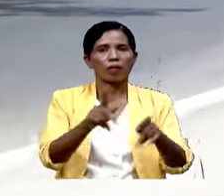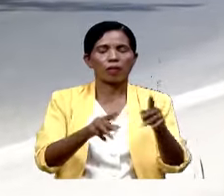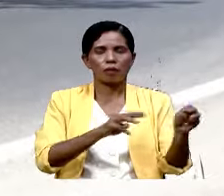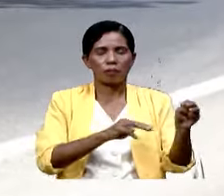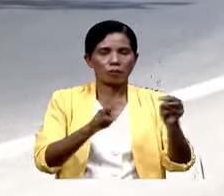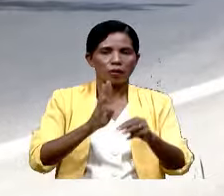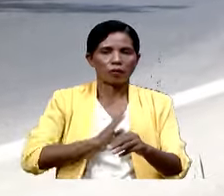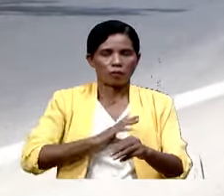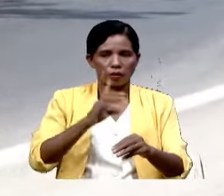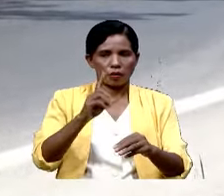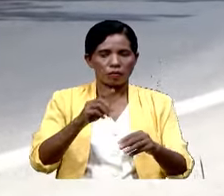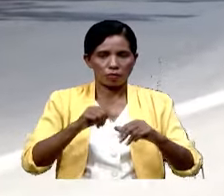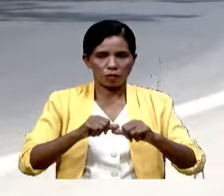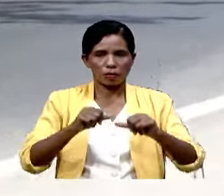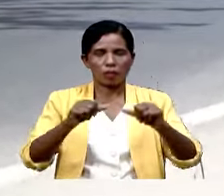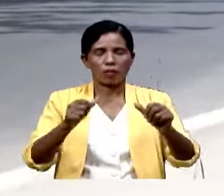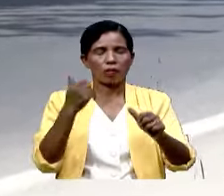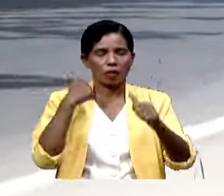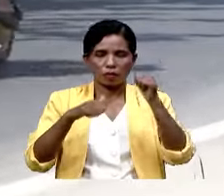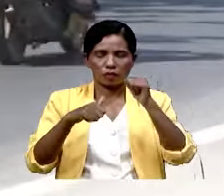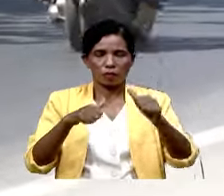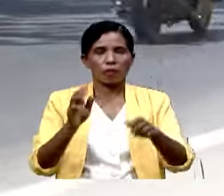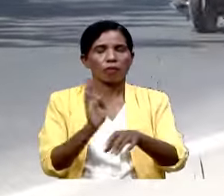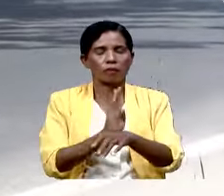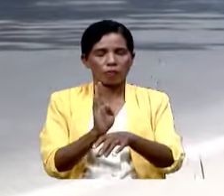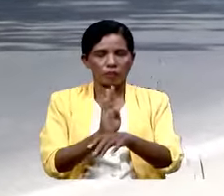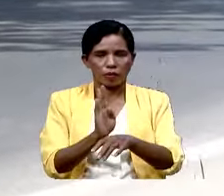muda ba bidau lesidere. Ho di kontinua halawati bidari negosio. Abraung Amaral, ZMN.